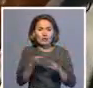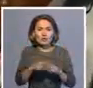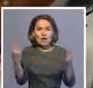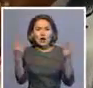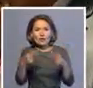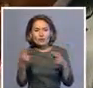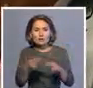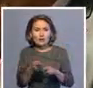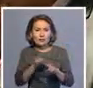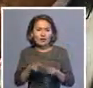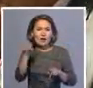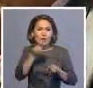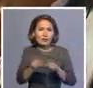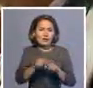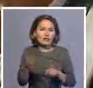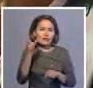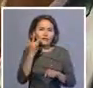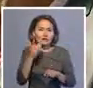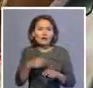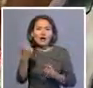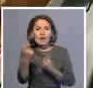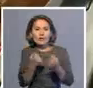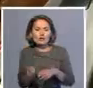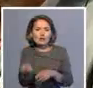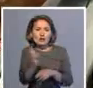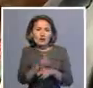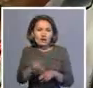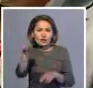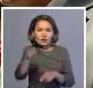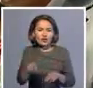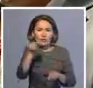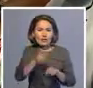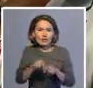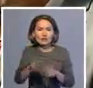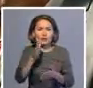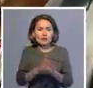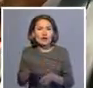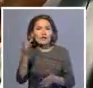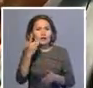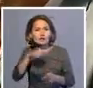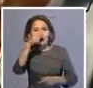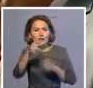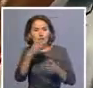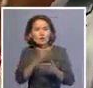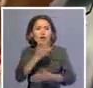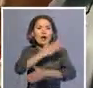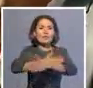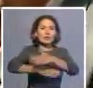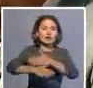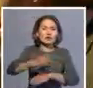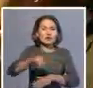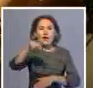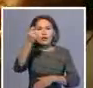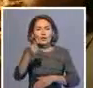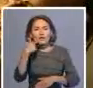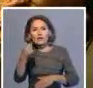тұр? Ұлы Отан соғысы мен Ауған соғысының ардагерлерінің көліктерін қандай негізге сүйеніп тексересіздер? Әртүрлі топтағы мүгедек ардагерлерді